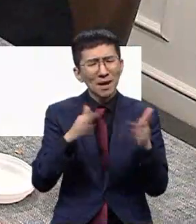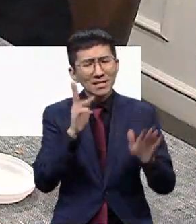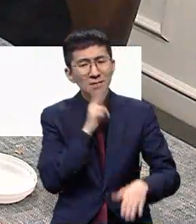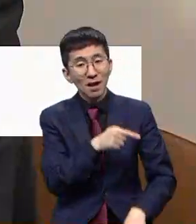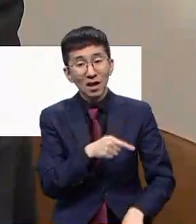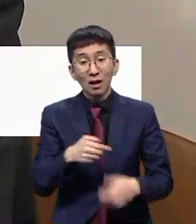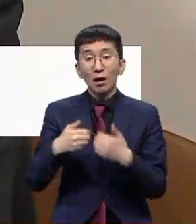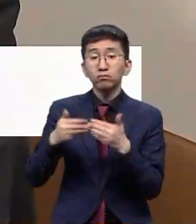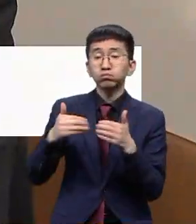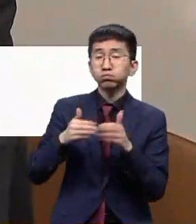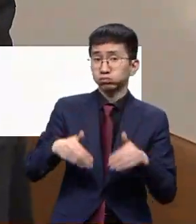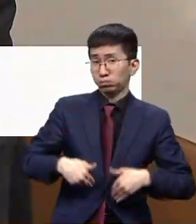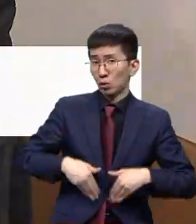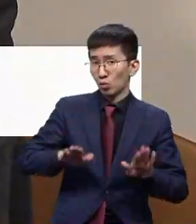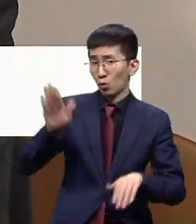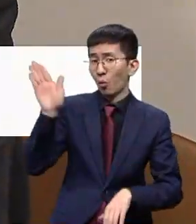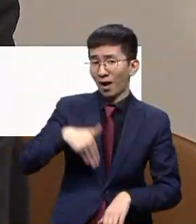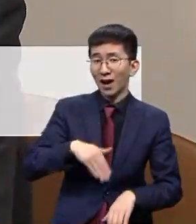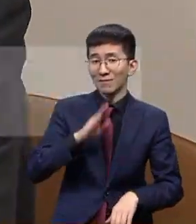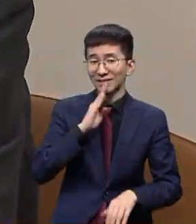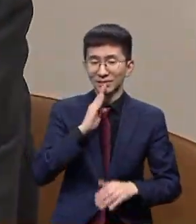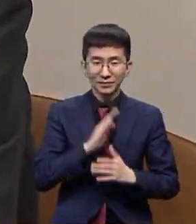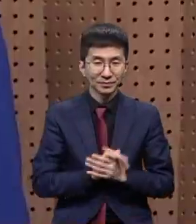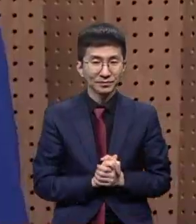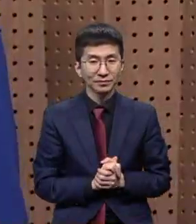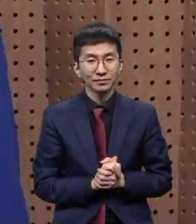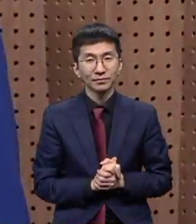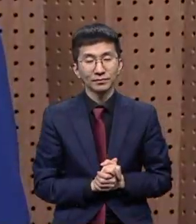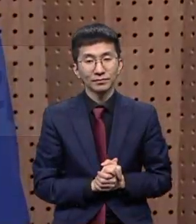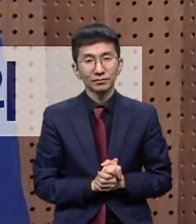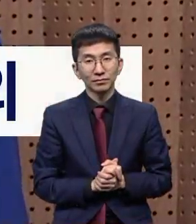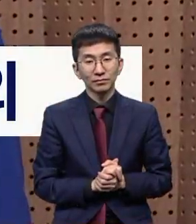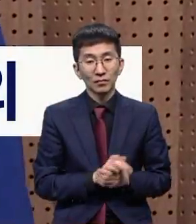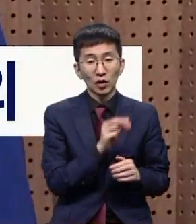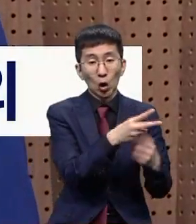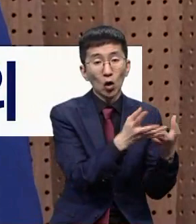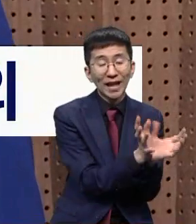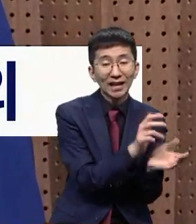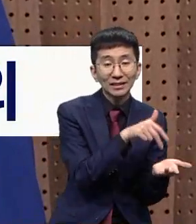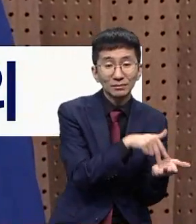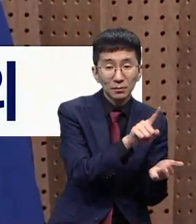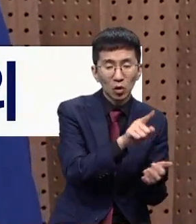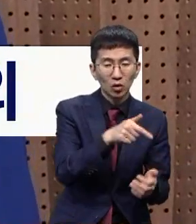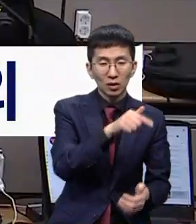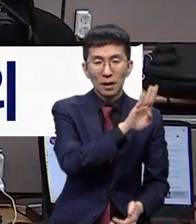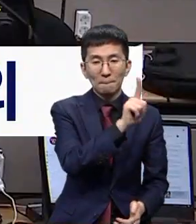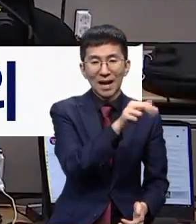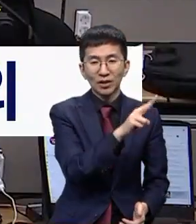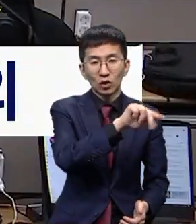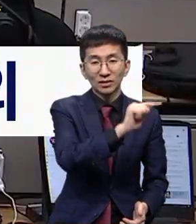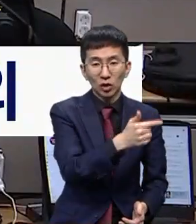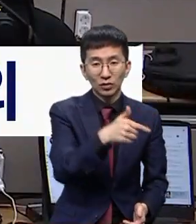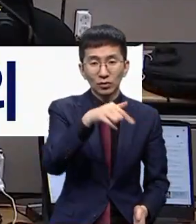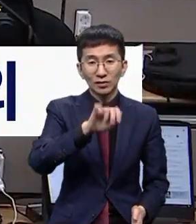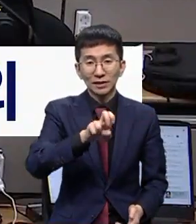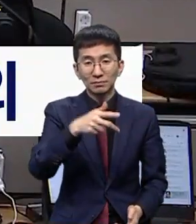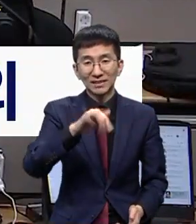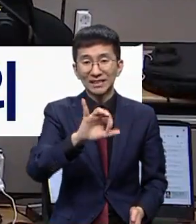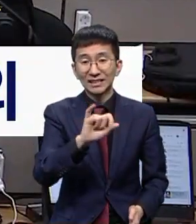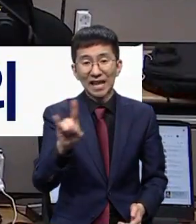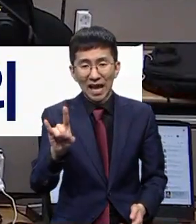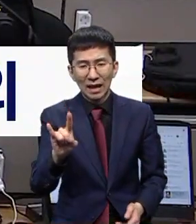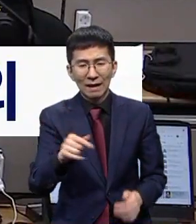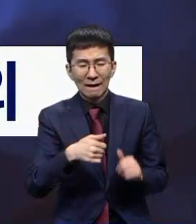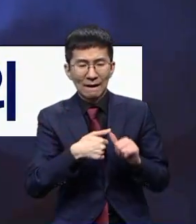세게 해드려야 오늘 나오실 것 같아가지고. 범여권에선 민주당 박영선 후보와 열린민주당 김진애 후보가